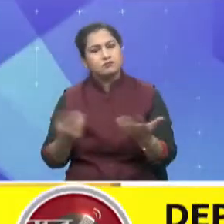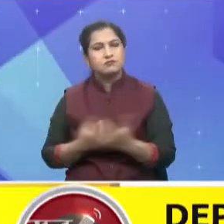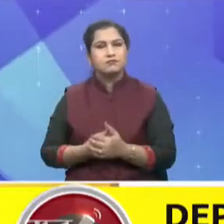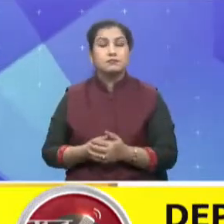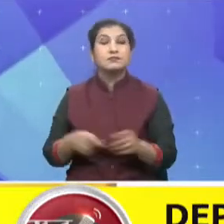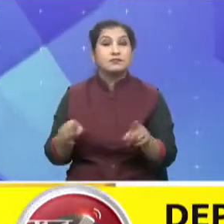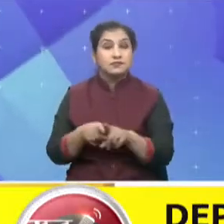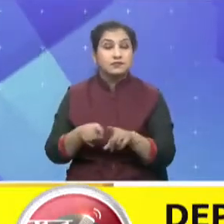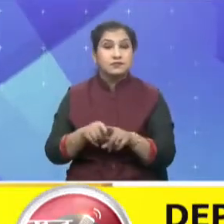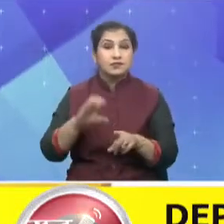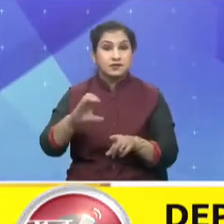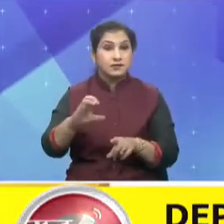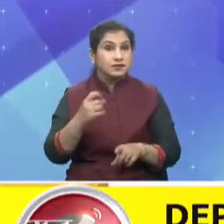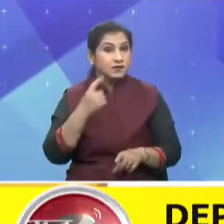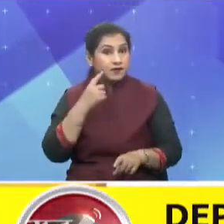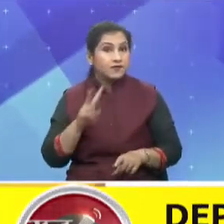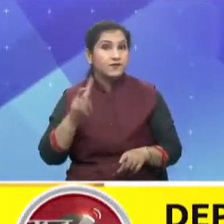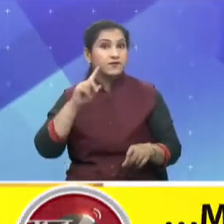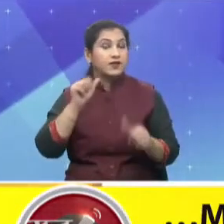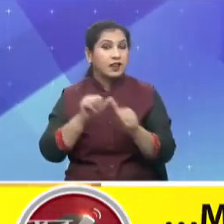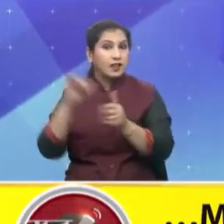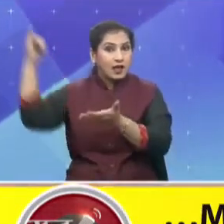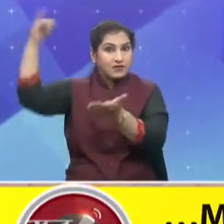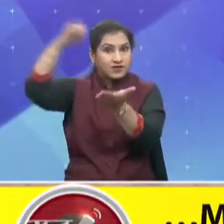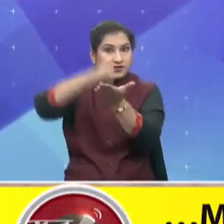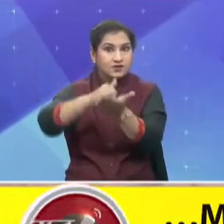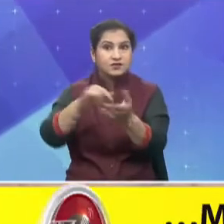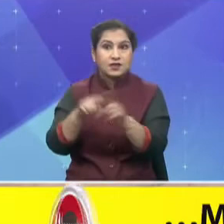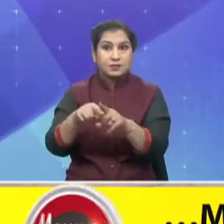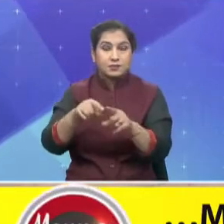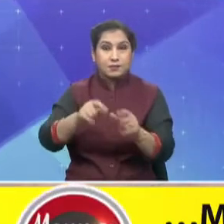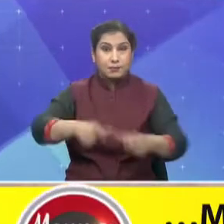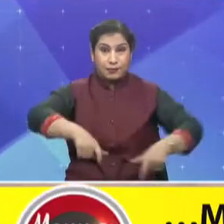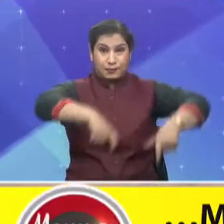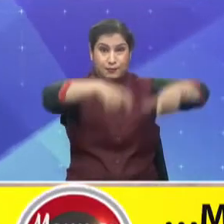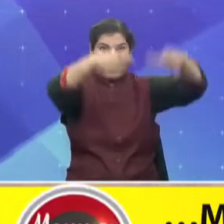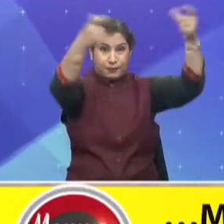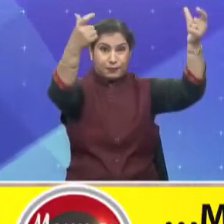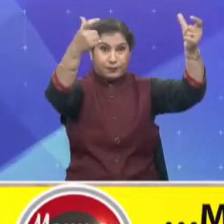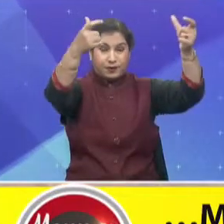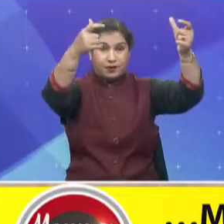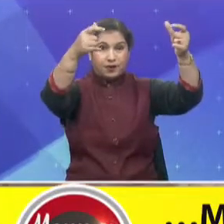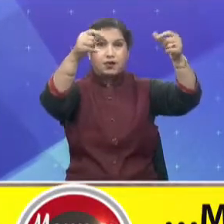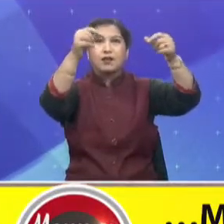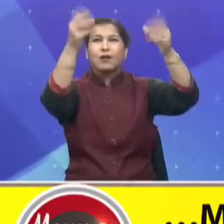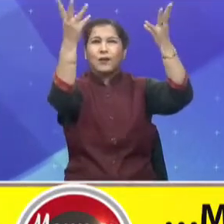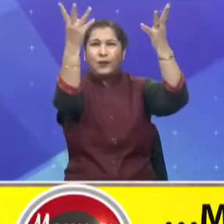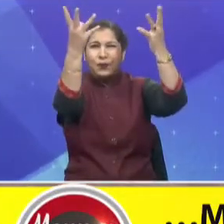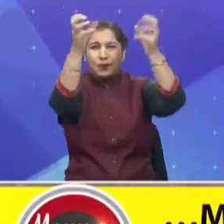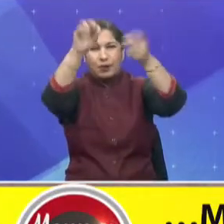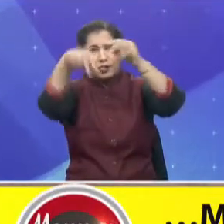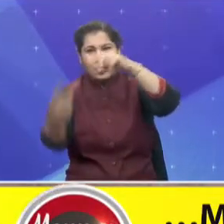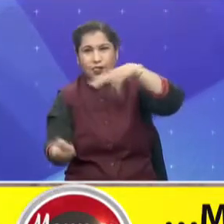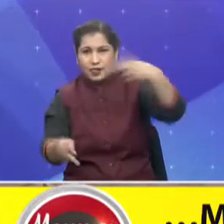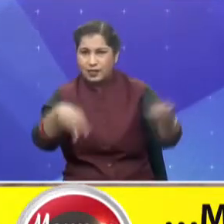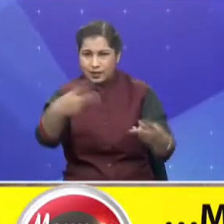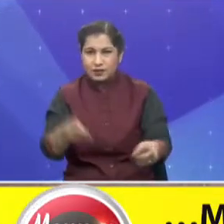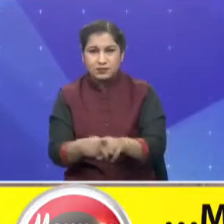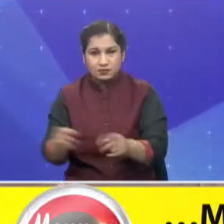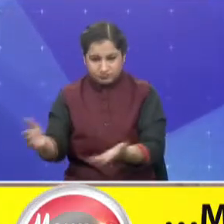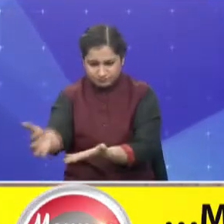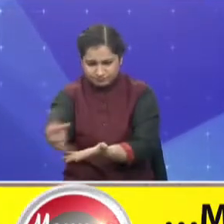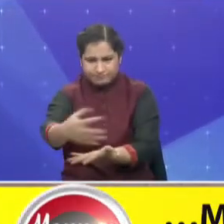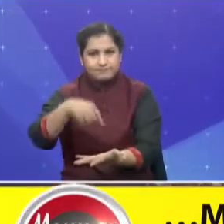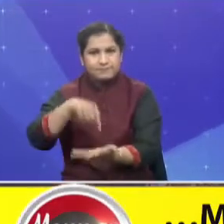सिविल एविएशन मिनिस्ट्री के विभागों ने पेड़ों से गिरने वाली सूखी पत्तियों और जैविक कचरे से